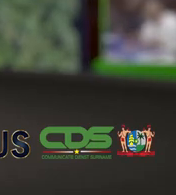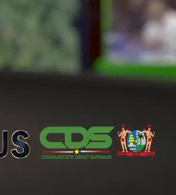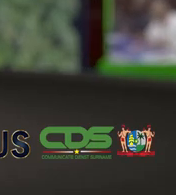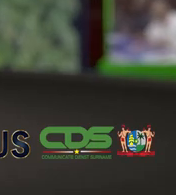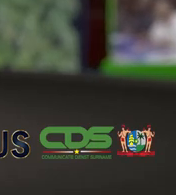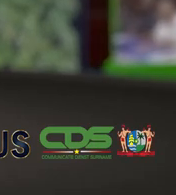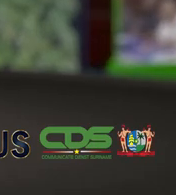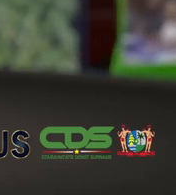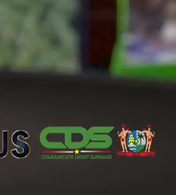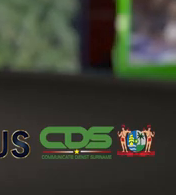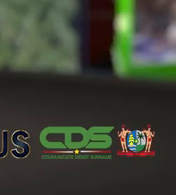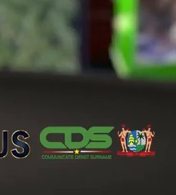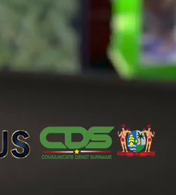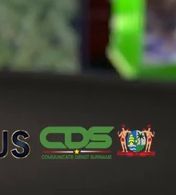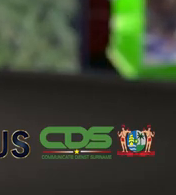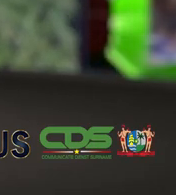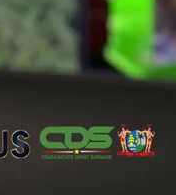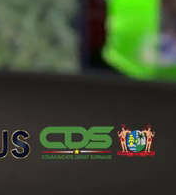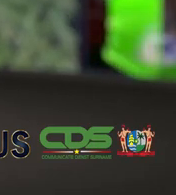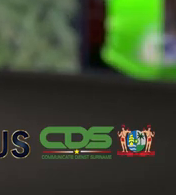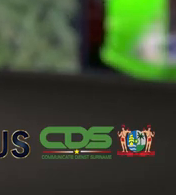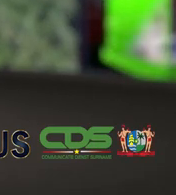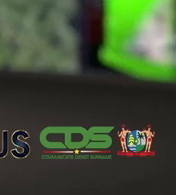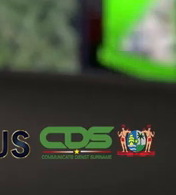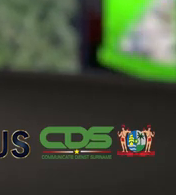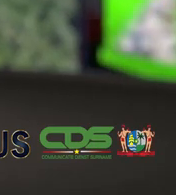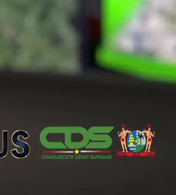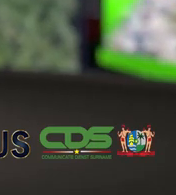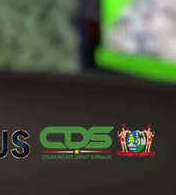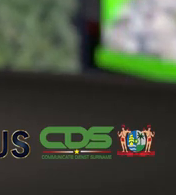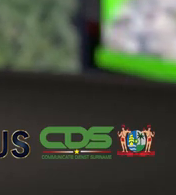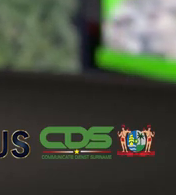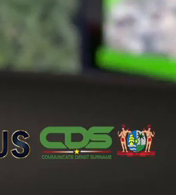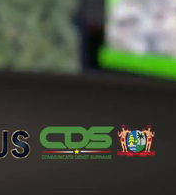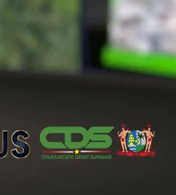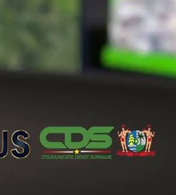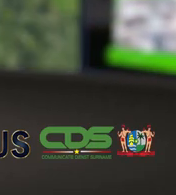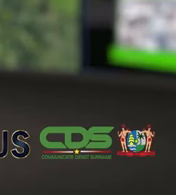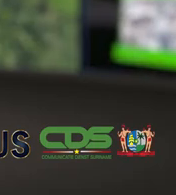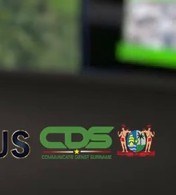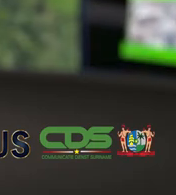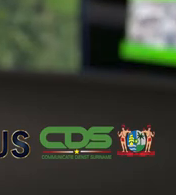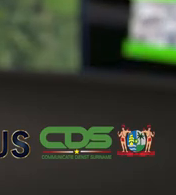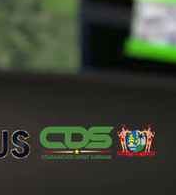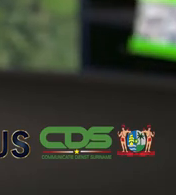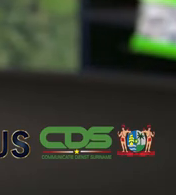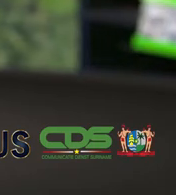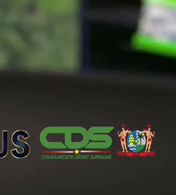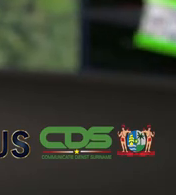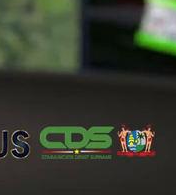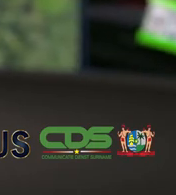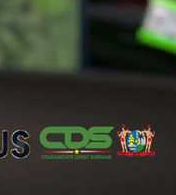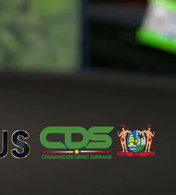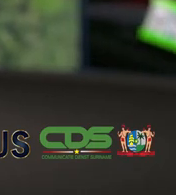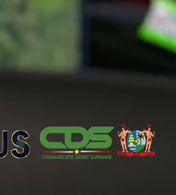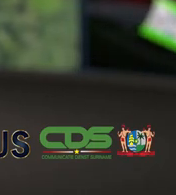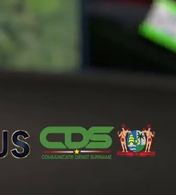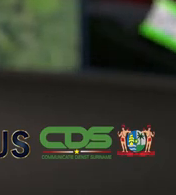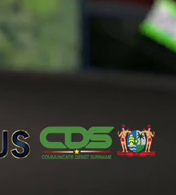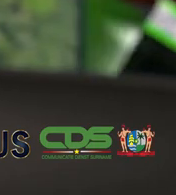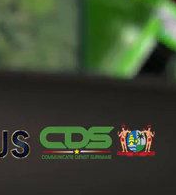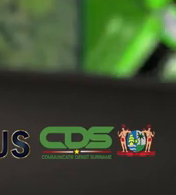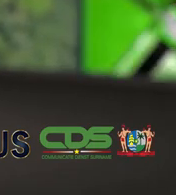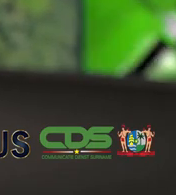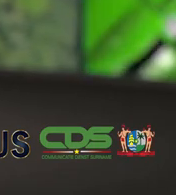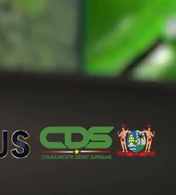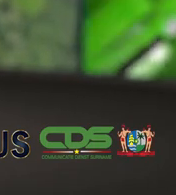van functionaliteit samengesteld, zegt minister Albert Ramdin van Buitenlandse Zaken. Er zullen substantiële gesprekken gevoerd worden